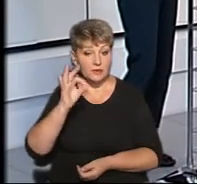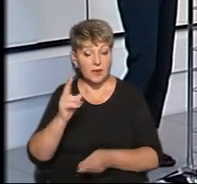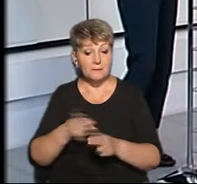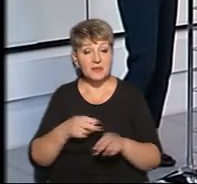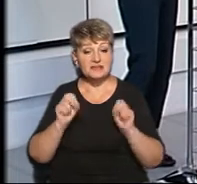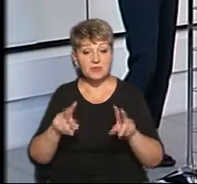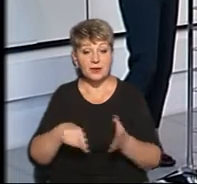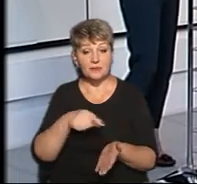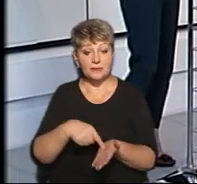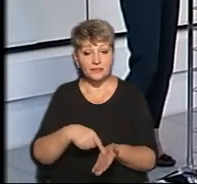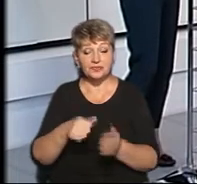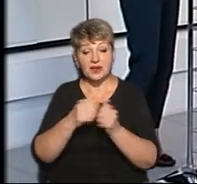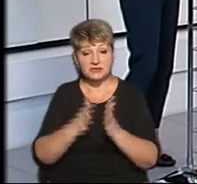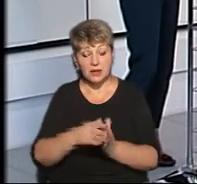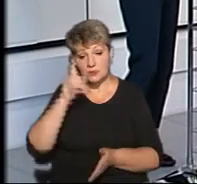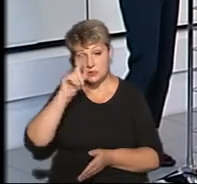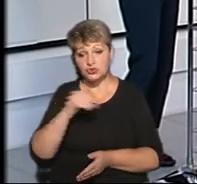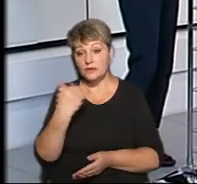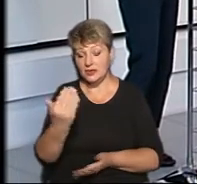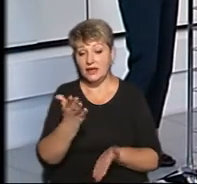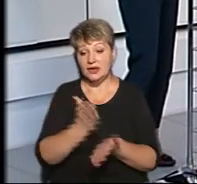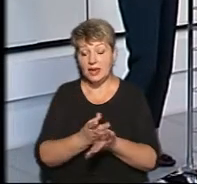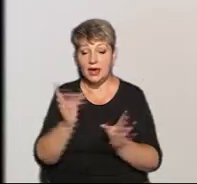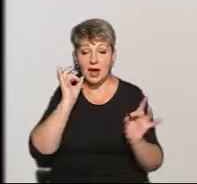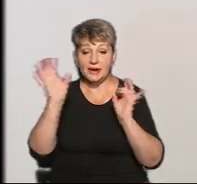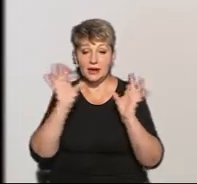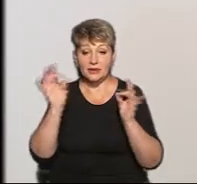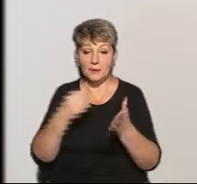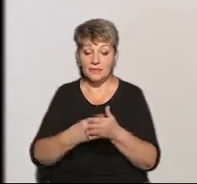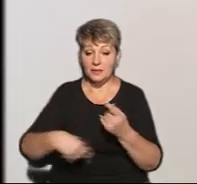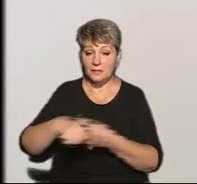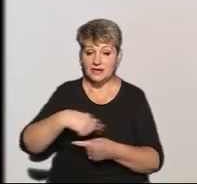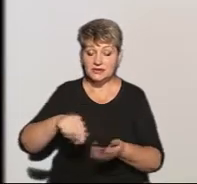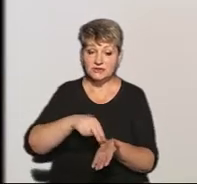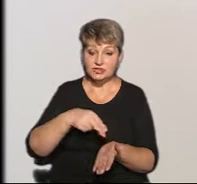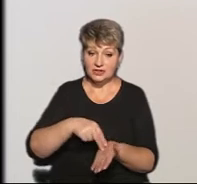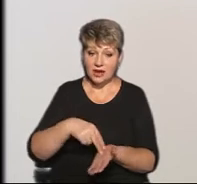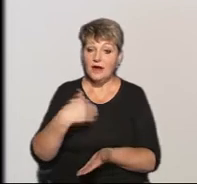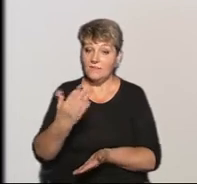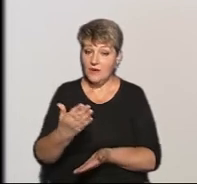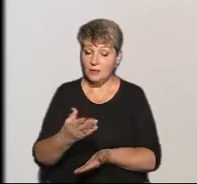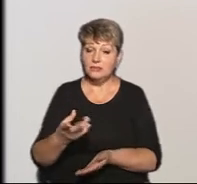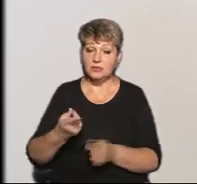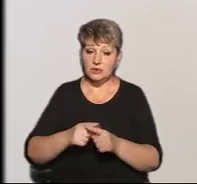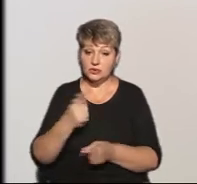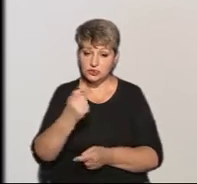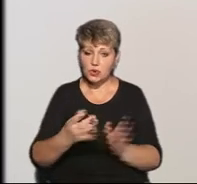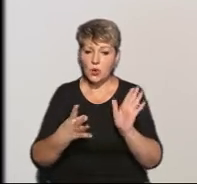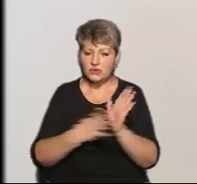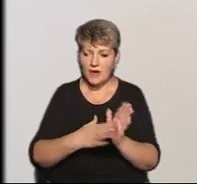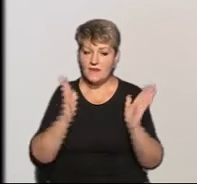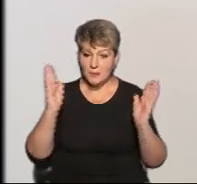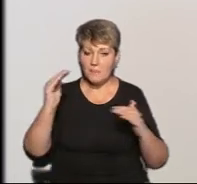місто. Загально відомо, що ви є власником рекламного бізнесу в місті Черкаси, так? Вам належить, здається, 109 бігбордів,